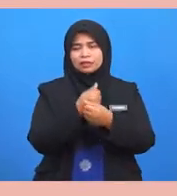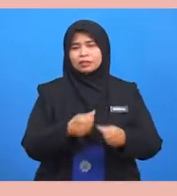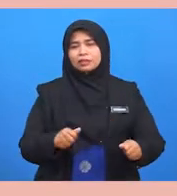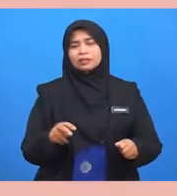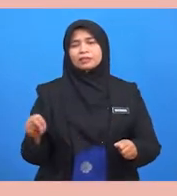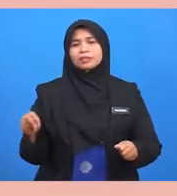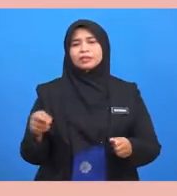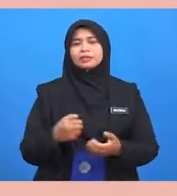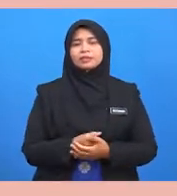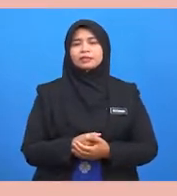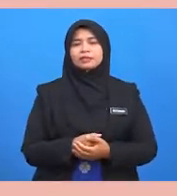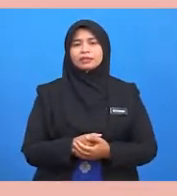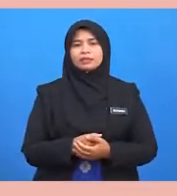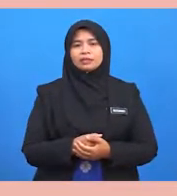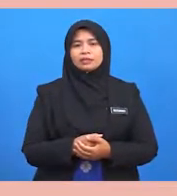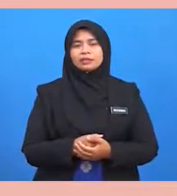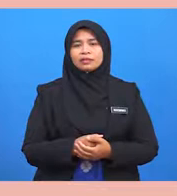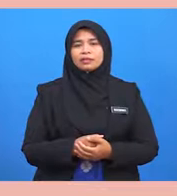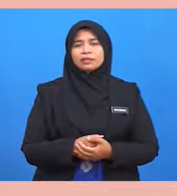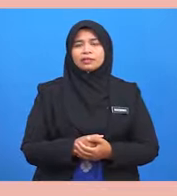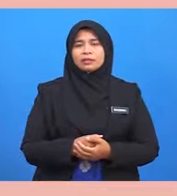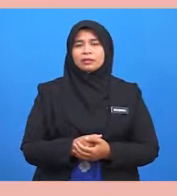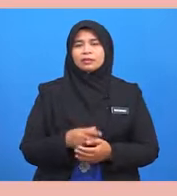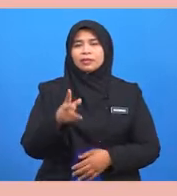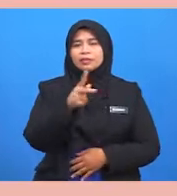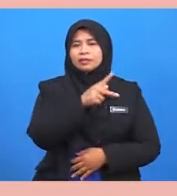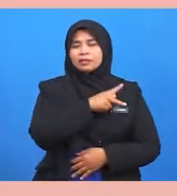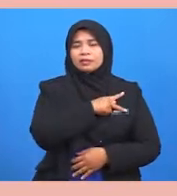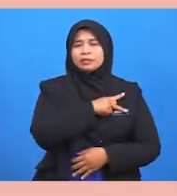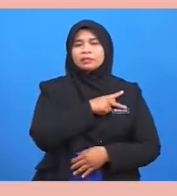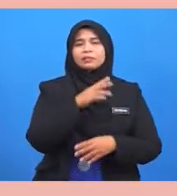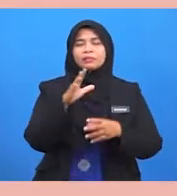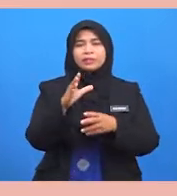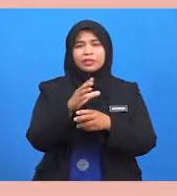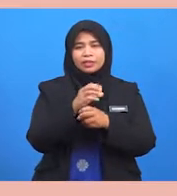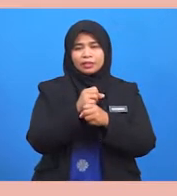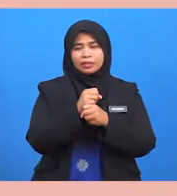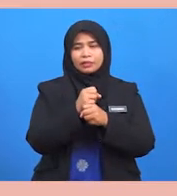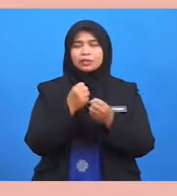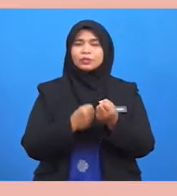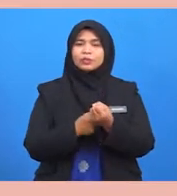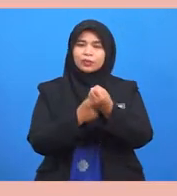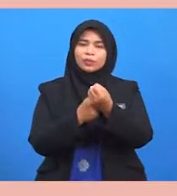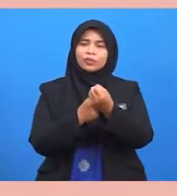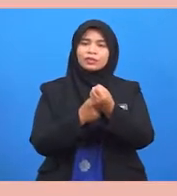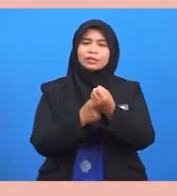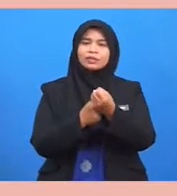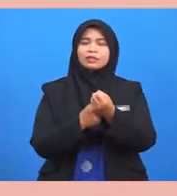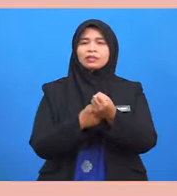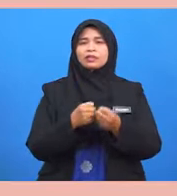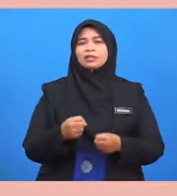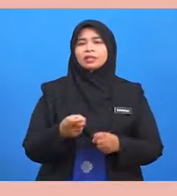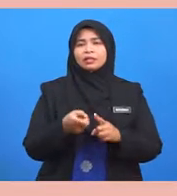mencapai wawasan negara. Apabila pemimpin mendapat sokongan padu daripada